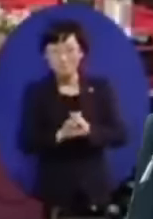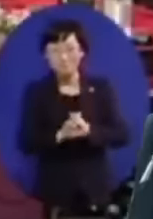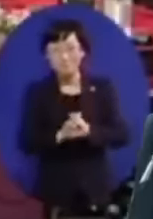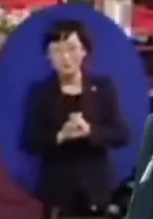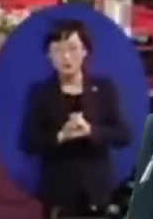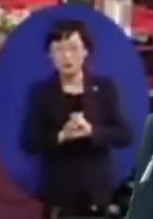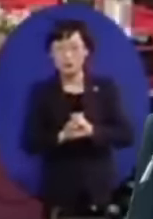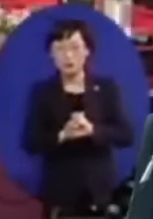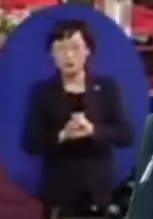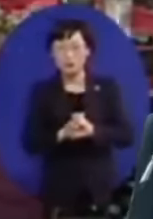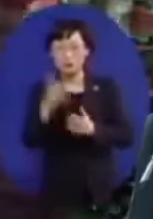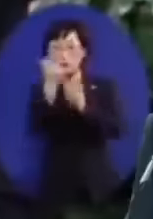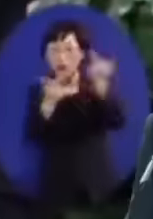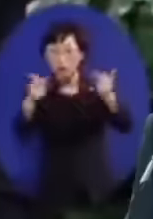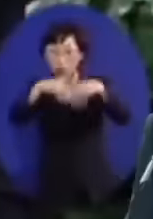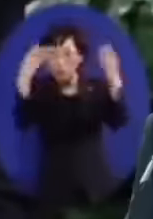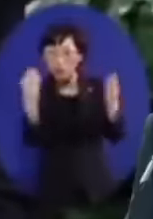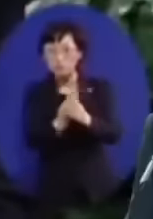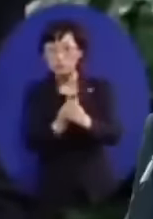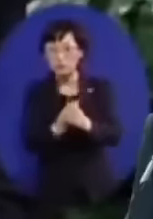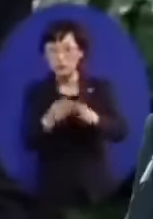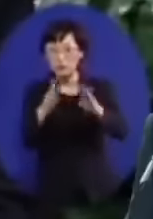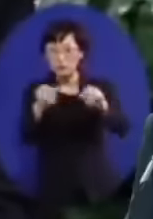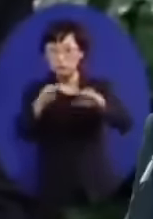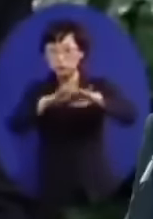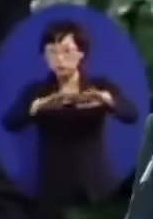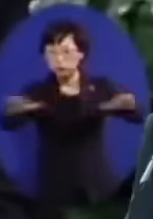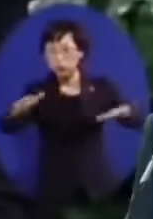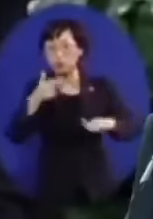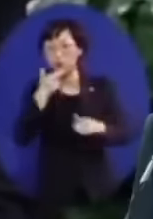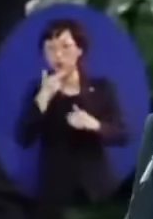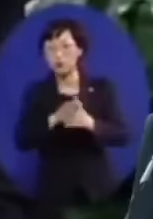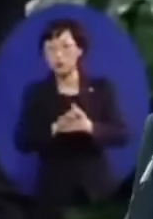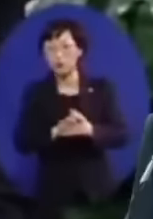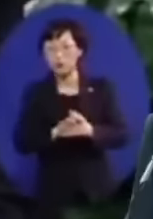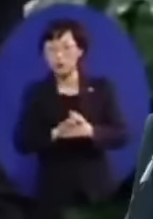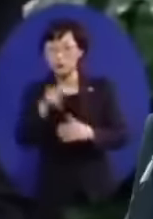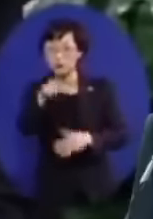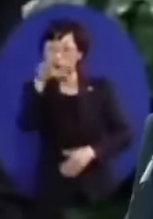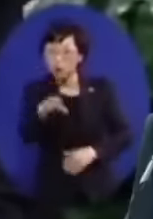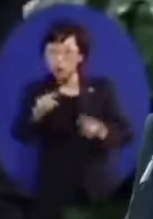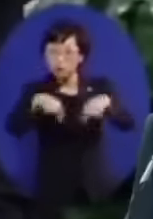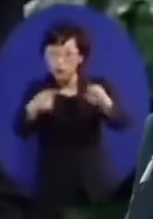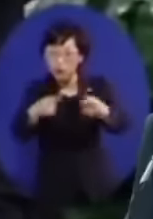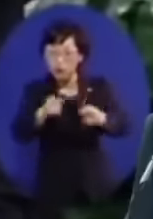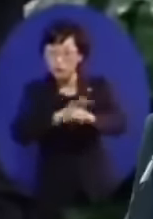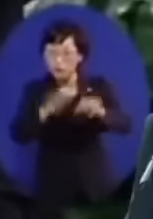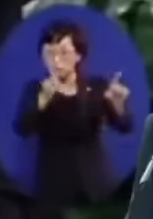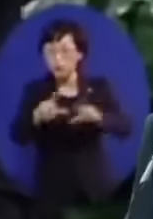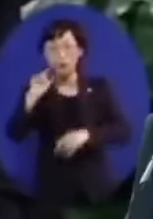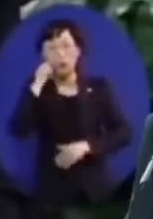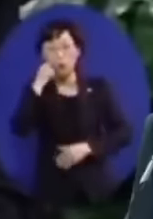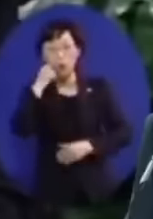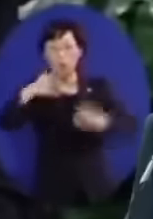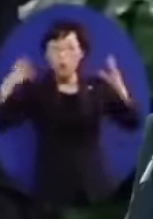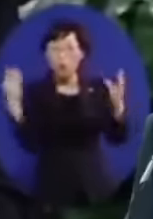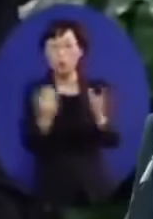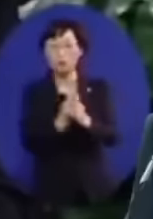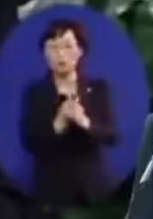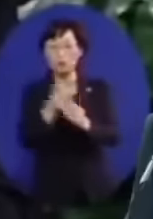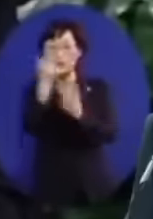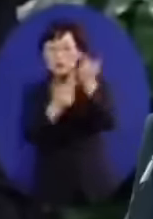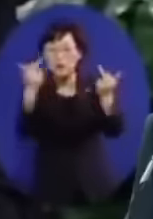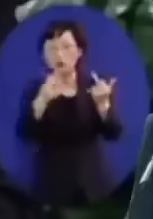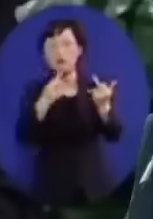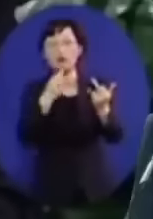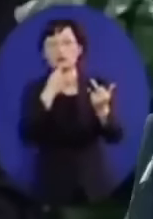평지가 없어요. 전부 산이에요. 그곳에 들어가서 잘 살 수가 없어요. 완전히